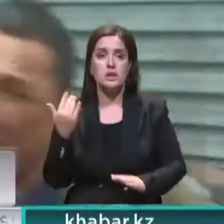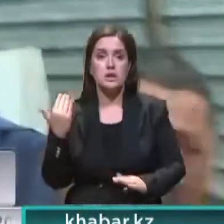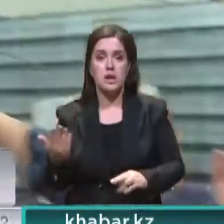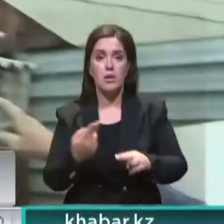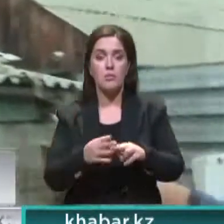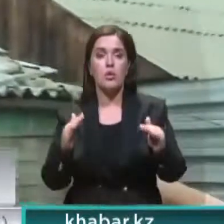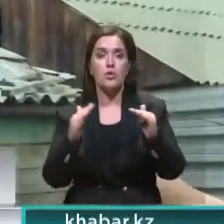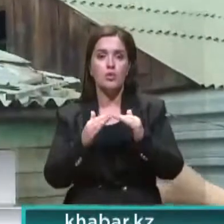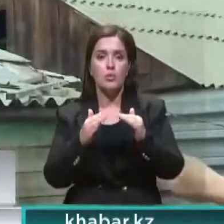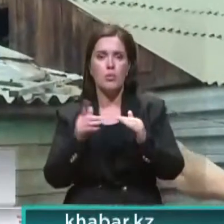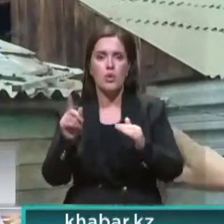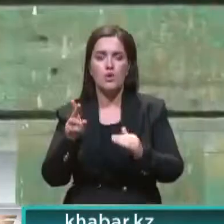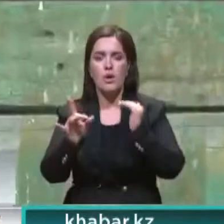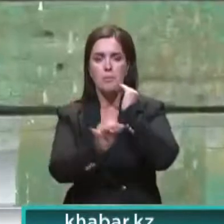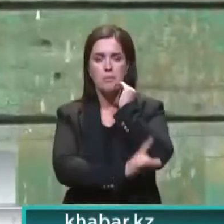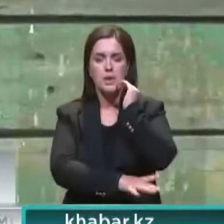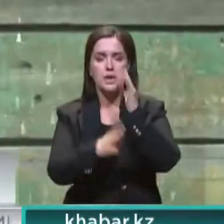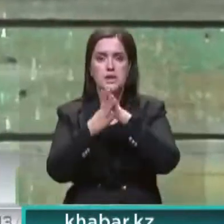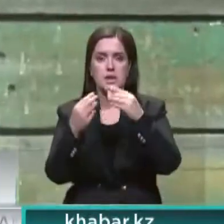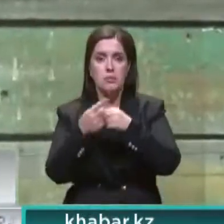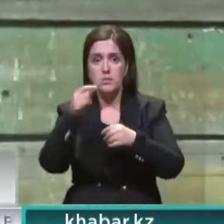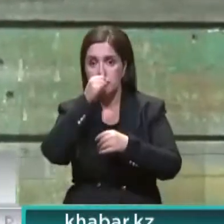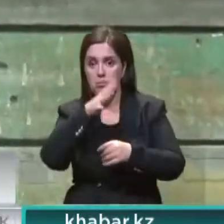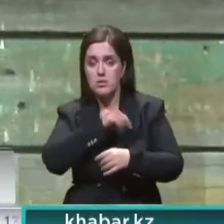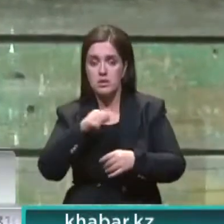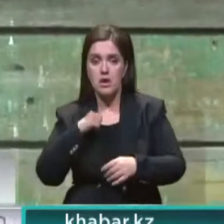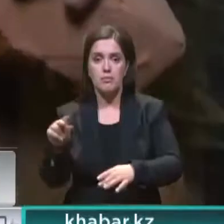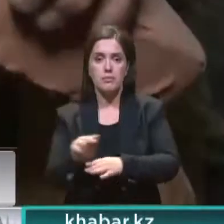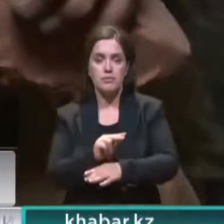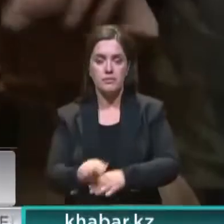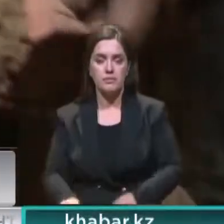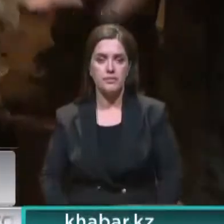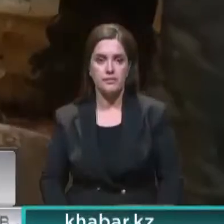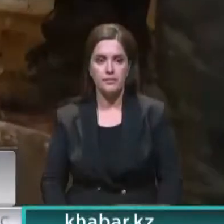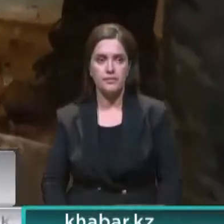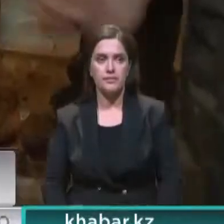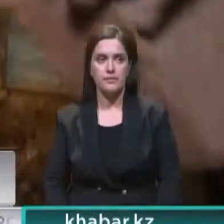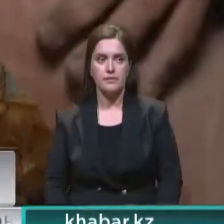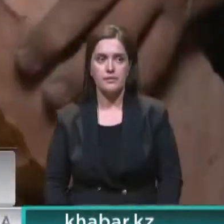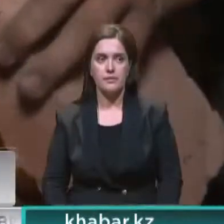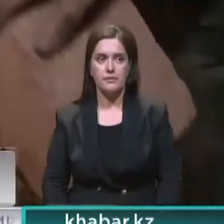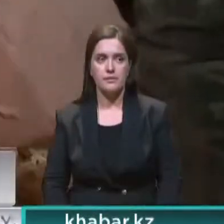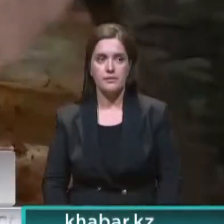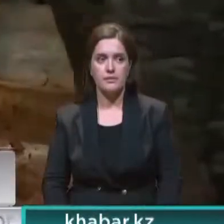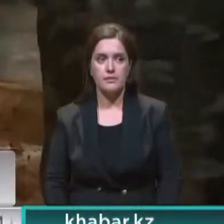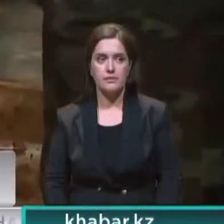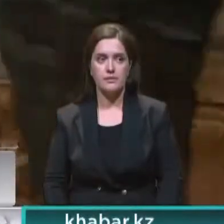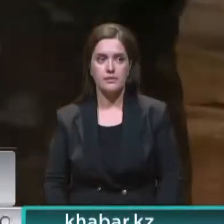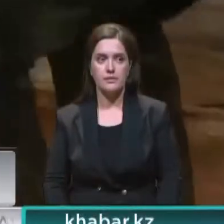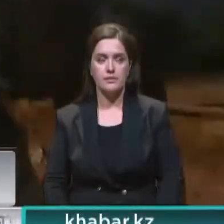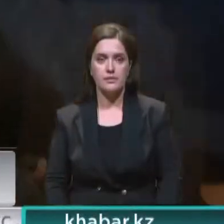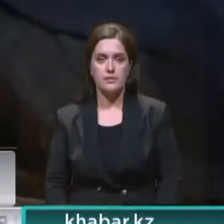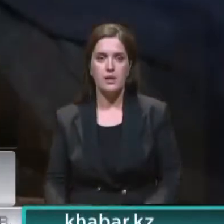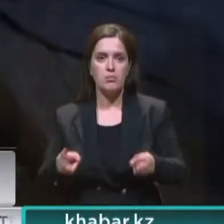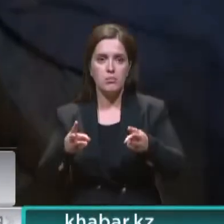оказались в домах у нуждающихся семей, которым не под силу с этой проблемой справиться в одиночку. Печка дымила. Я